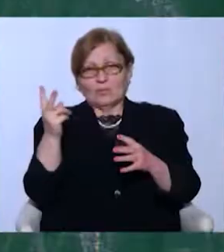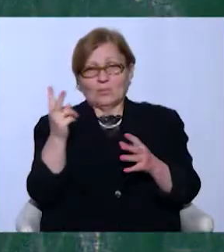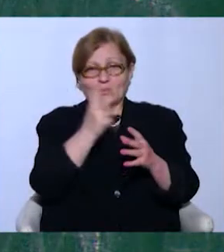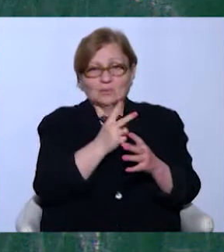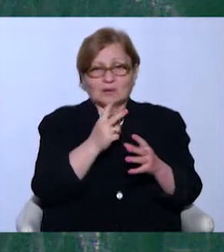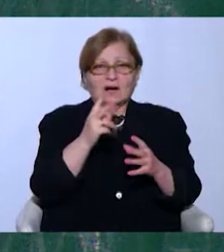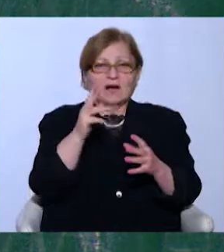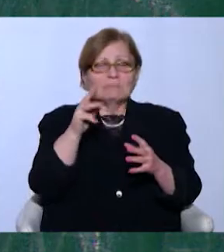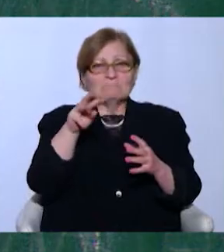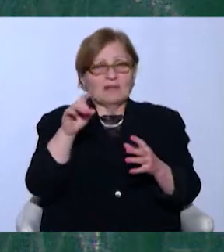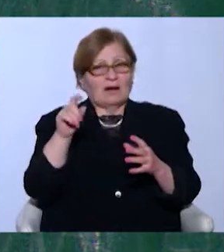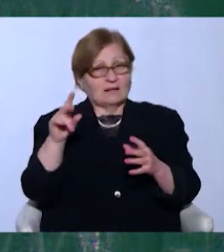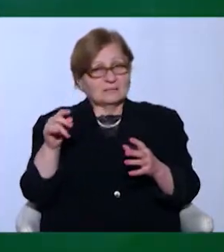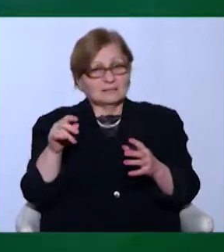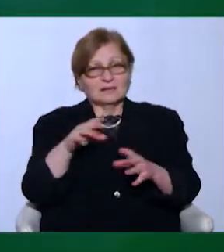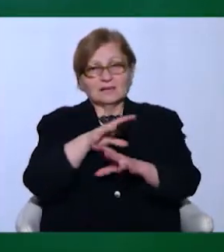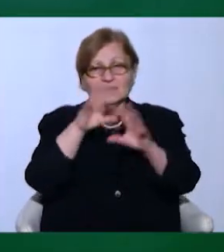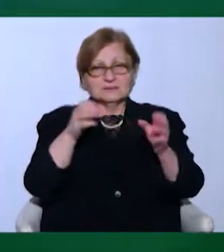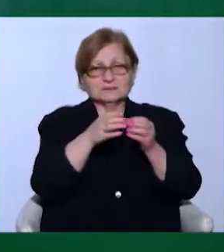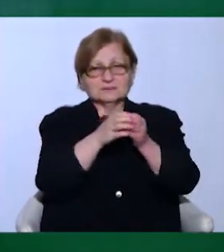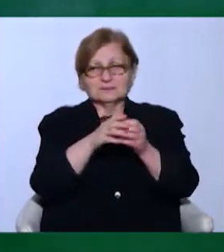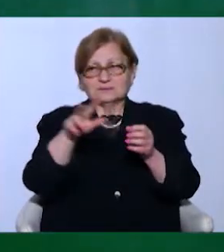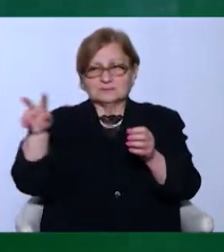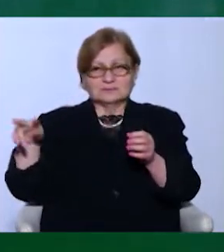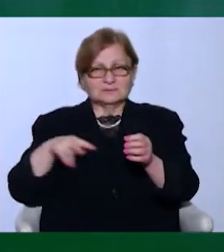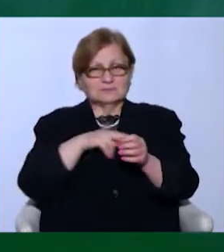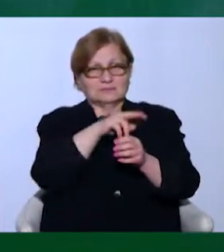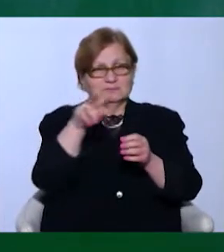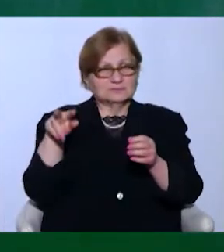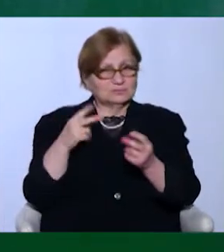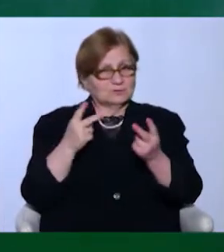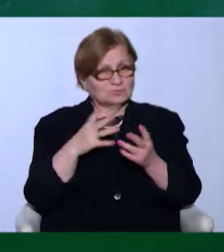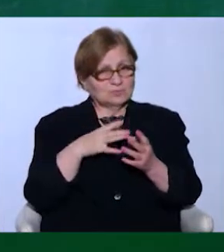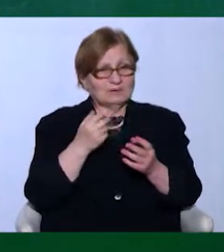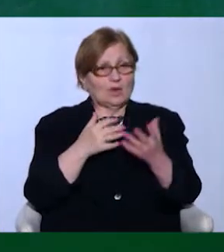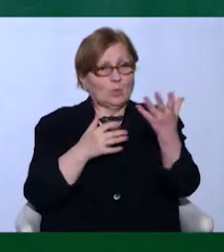უნდა იყოს 5 ვარდი და 2 მიხაკი. ყველა თაიგული უნდა იყოს ერთნაირი.